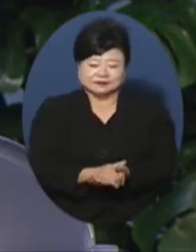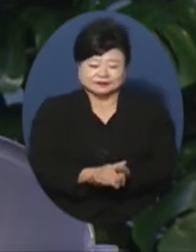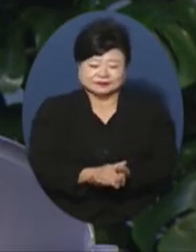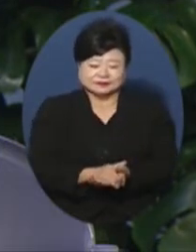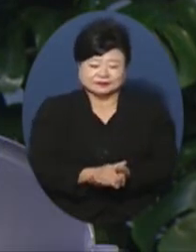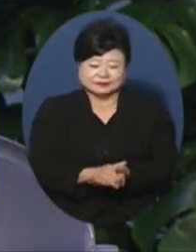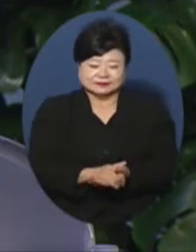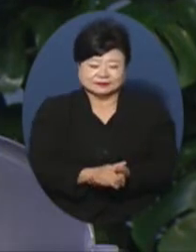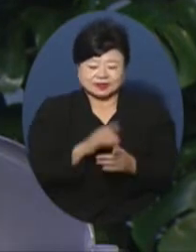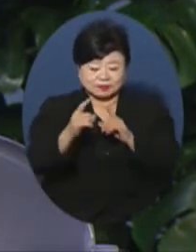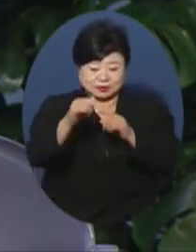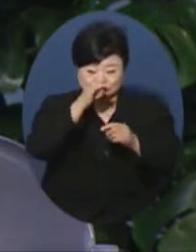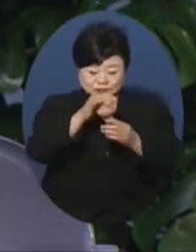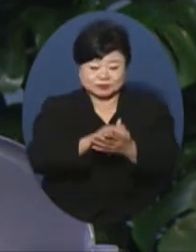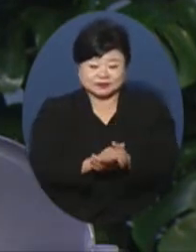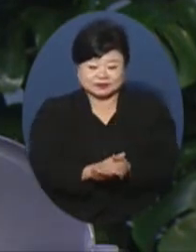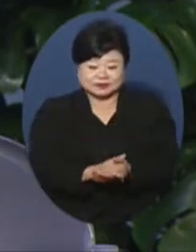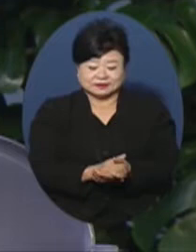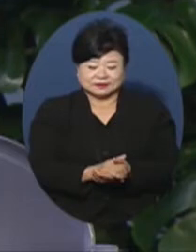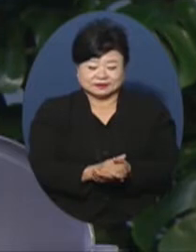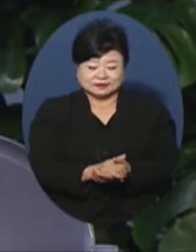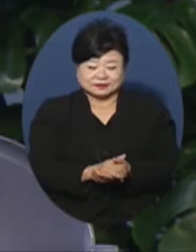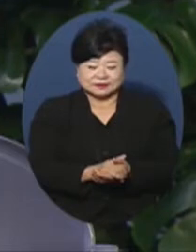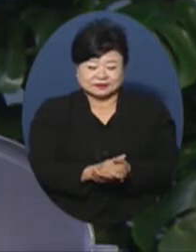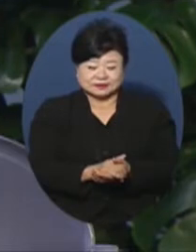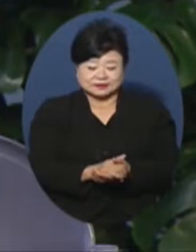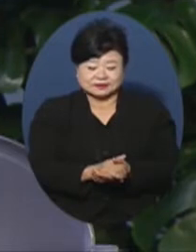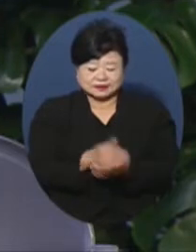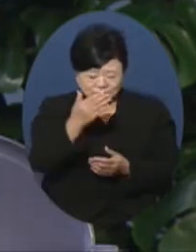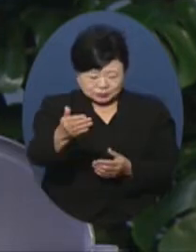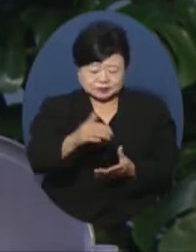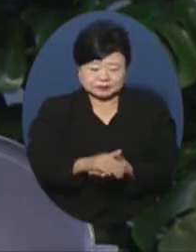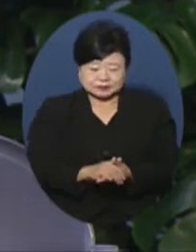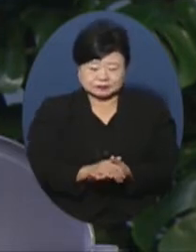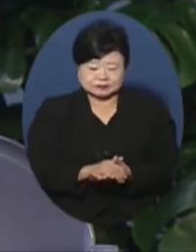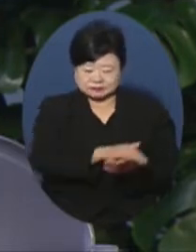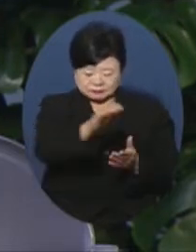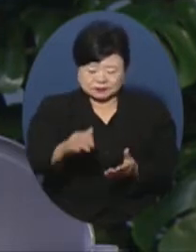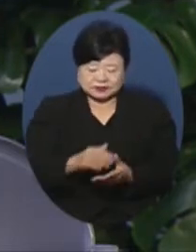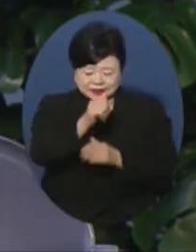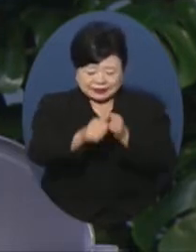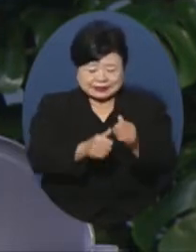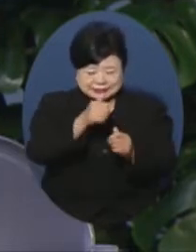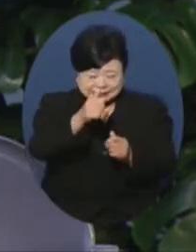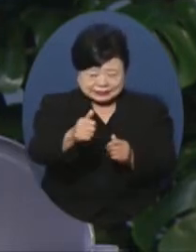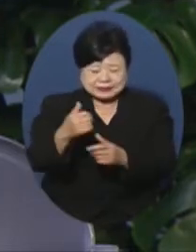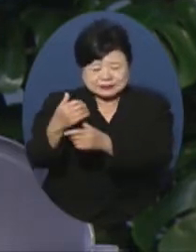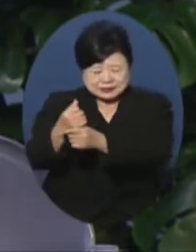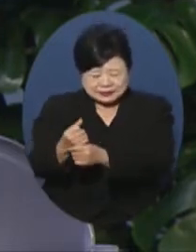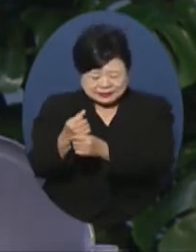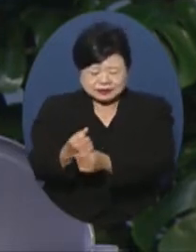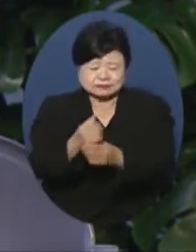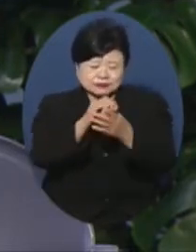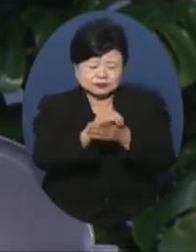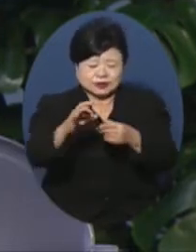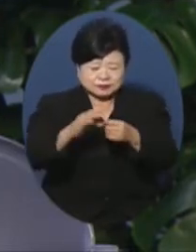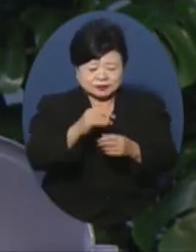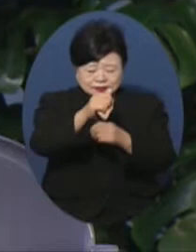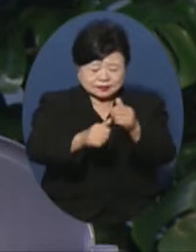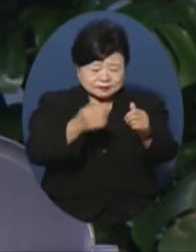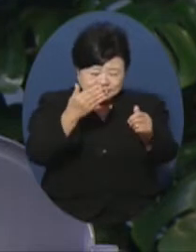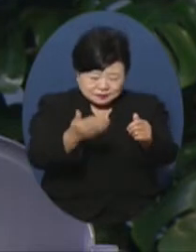건지시는 도다 라고 말하고 있습니다. 여러분 우리가 하나님을 의지하고